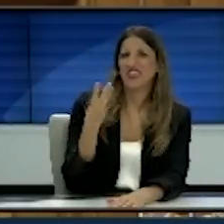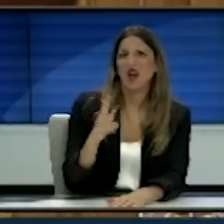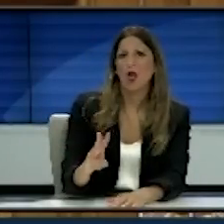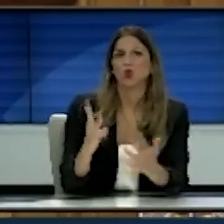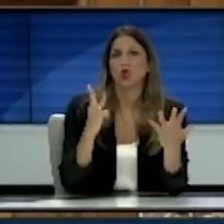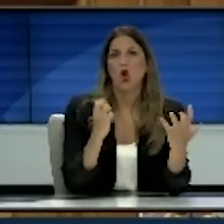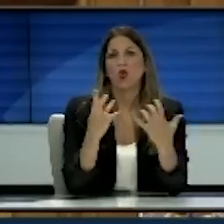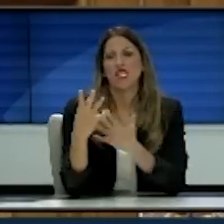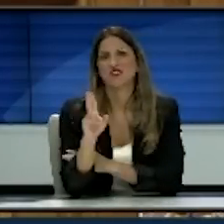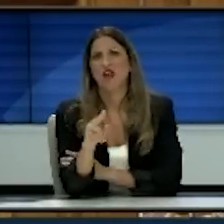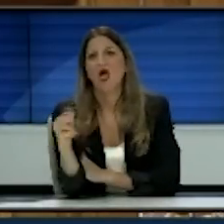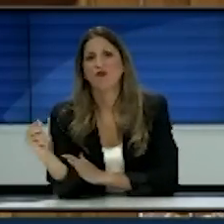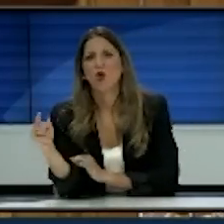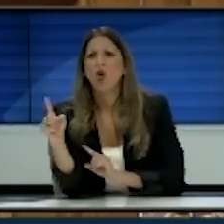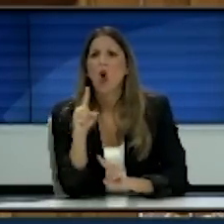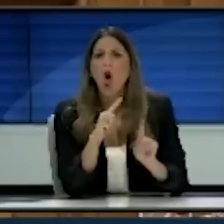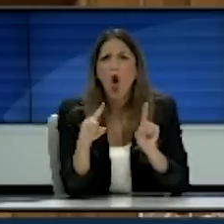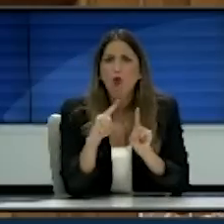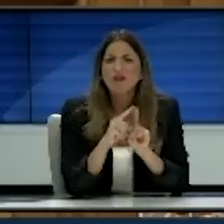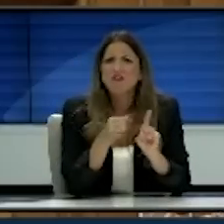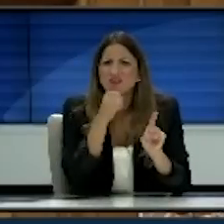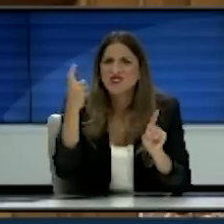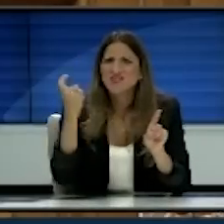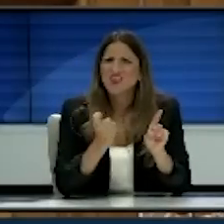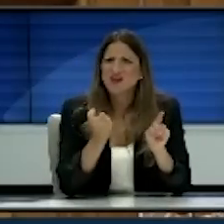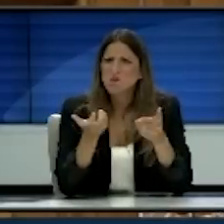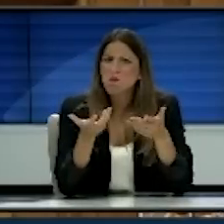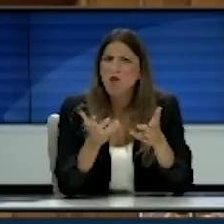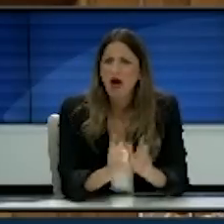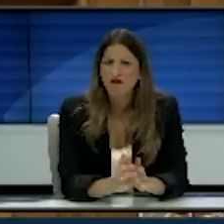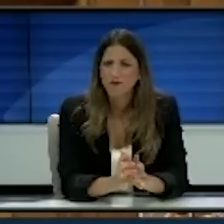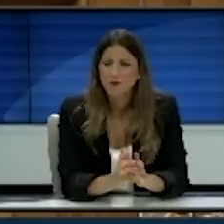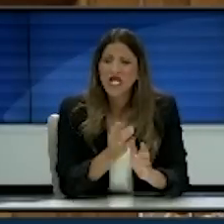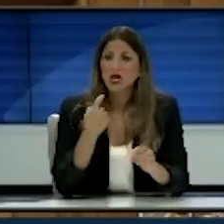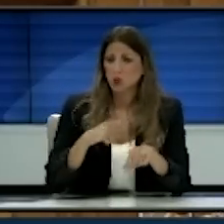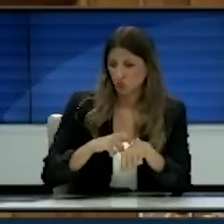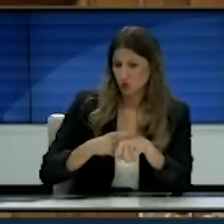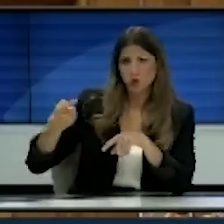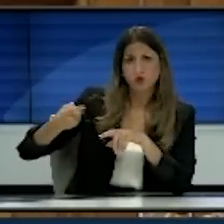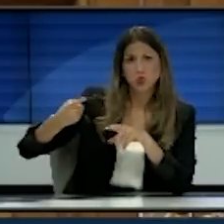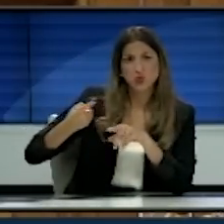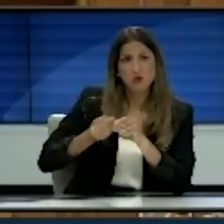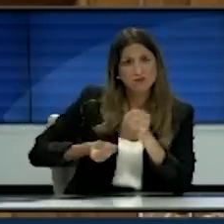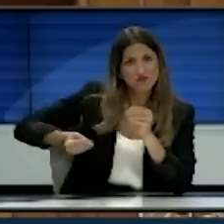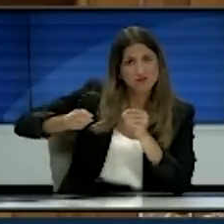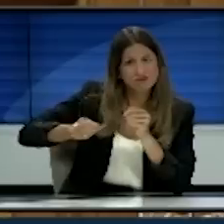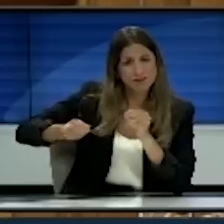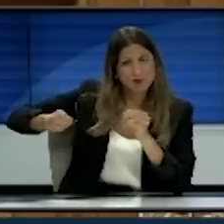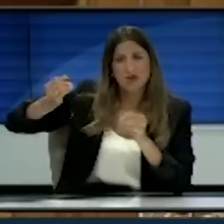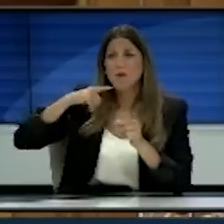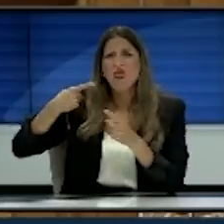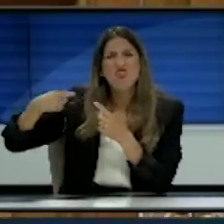384 ευρώ το πολύ στους απόμαχους της δουλειάς. Με τους συντελεστές αναπλήρωσης και τις προσωπικές